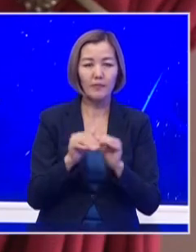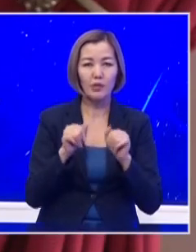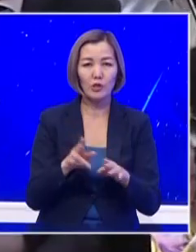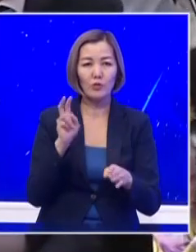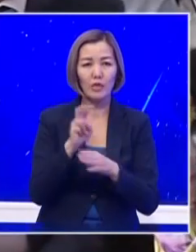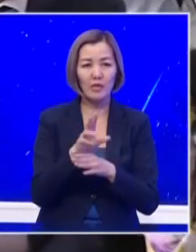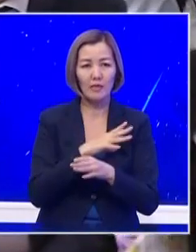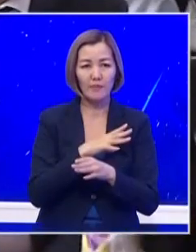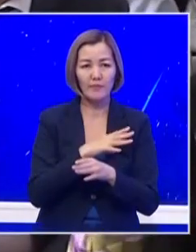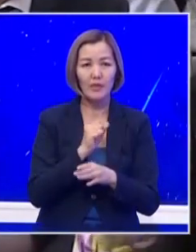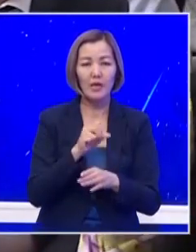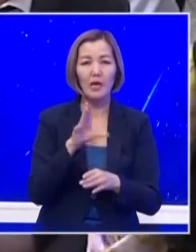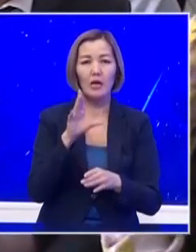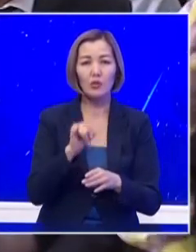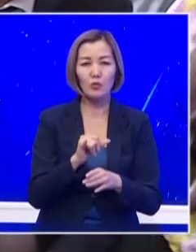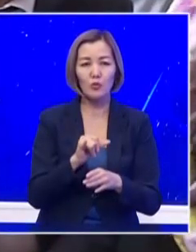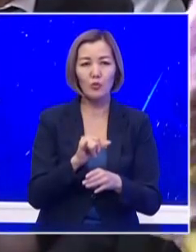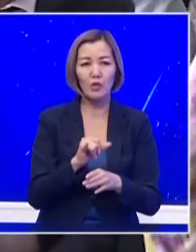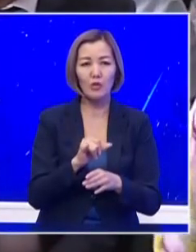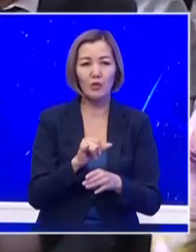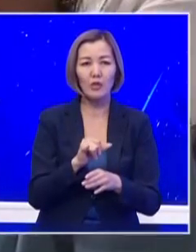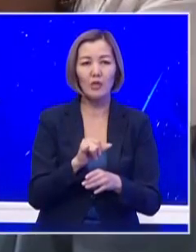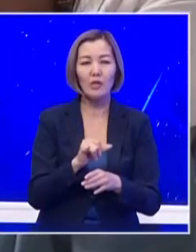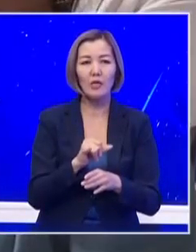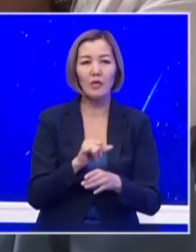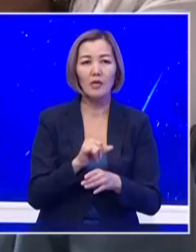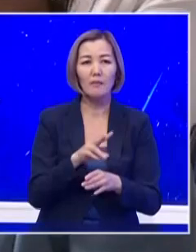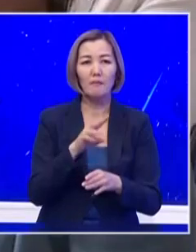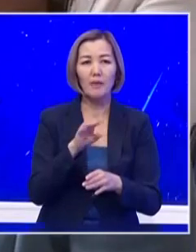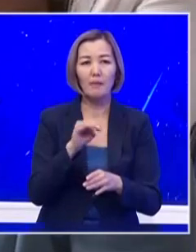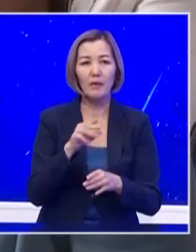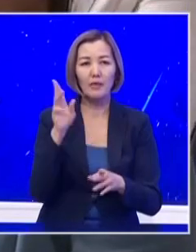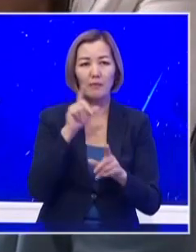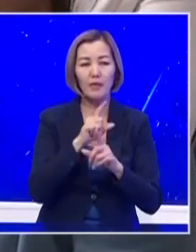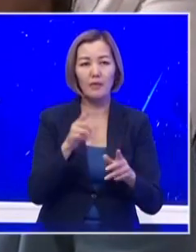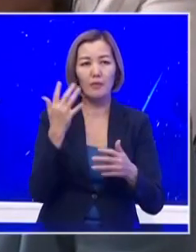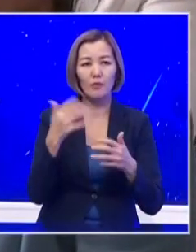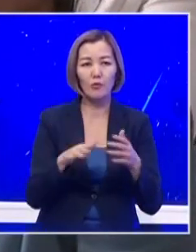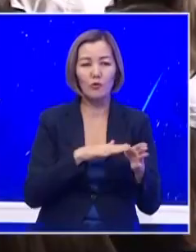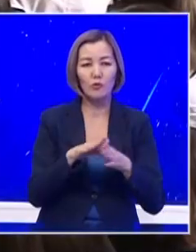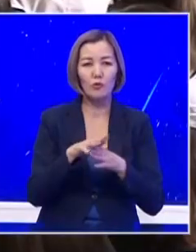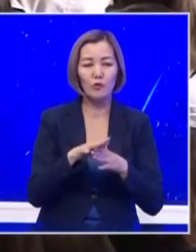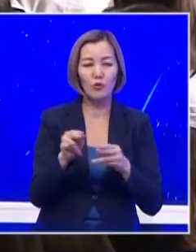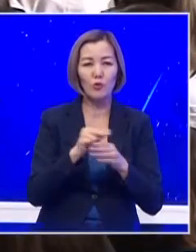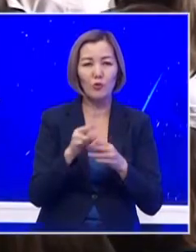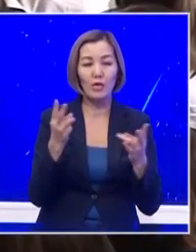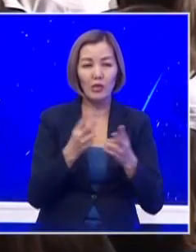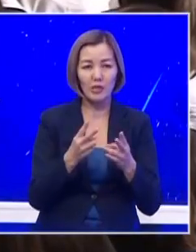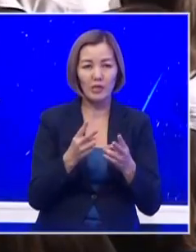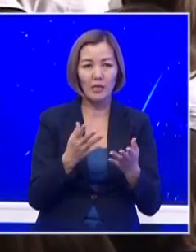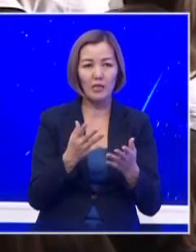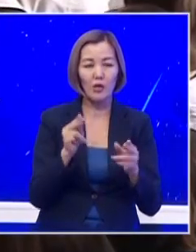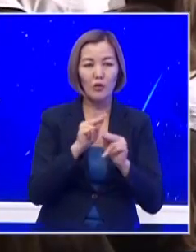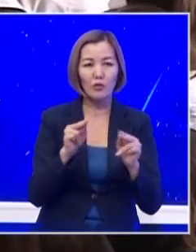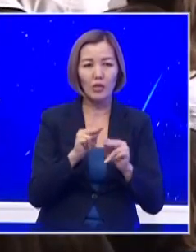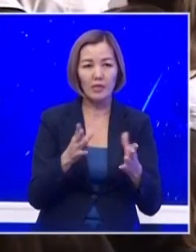келдім. Ақсу ауылындағы шығасырдай қызмет етіп келе жатқан Мамания орта мектебіне күрделі жөндеу жұмыстары қажет. Білім мекемесі ұстаздардың